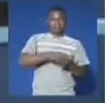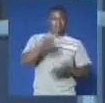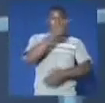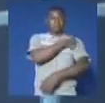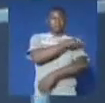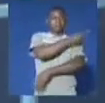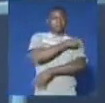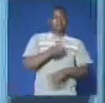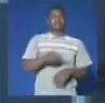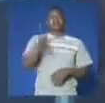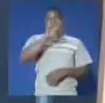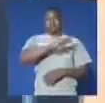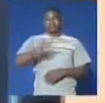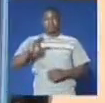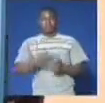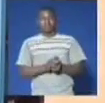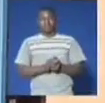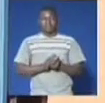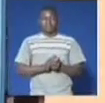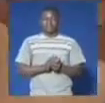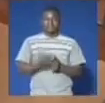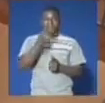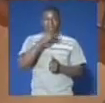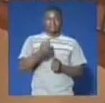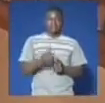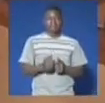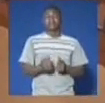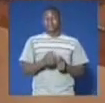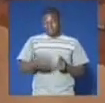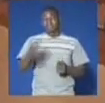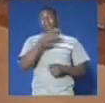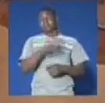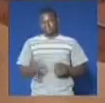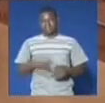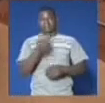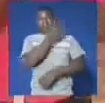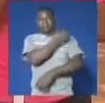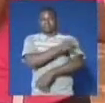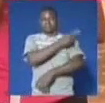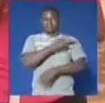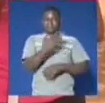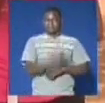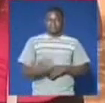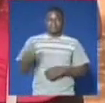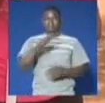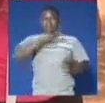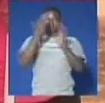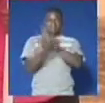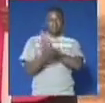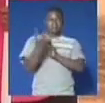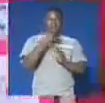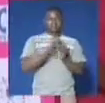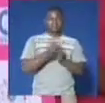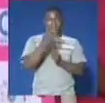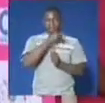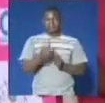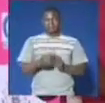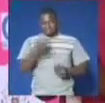universitaire Sourossano. La psychiatrie, qui est le service bénéficiaire direct, va donc désormais faire face au